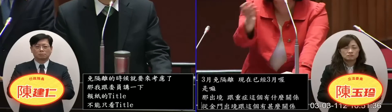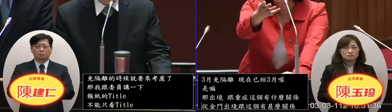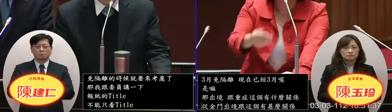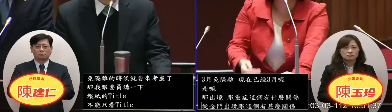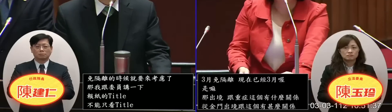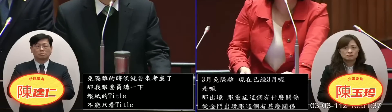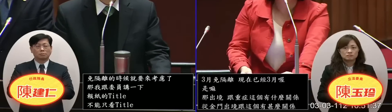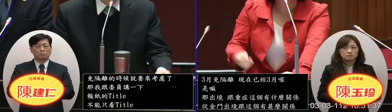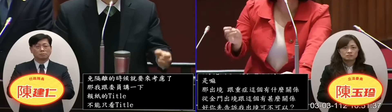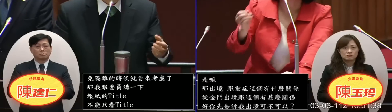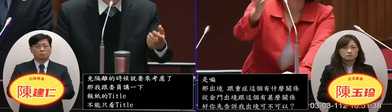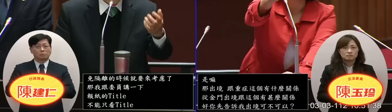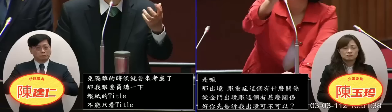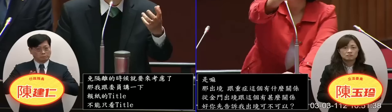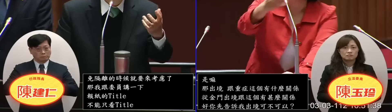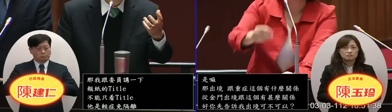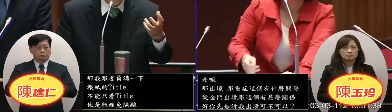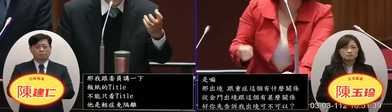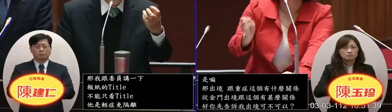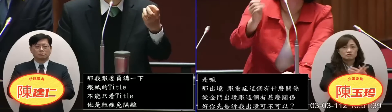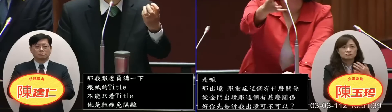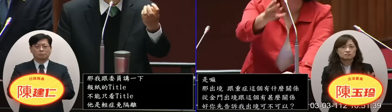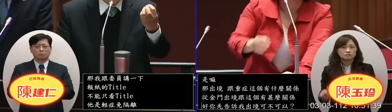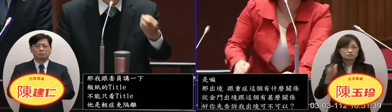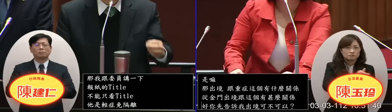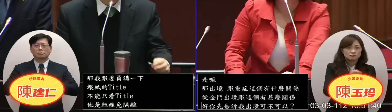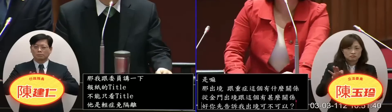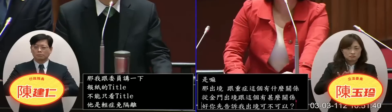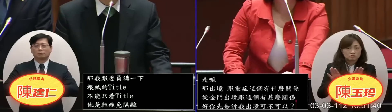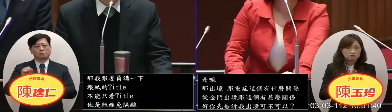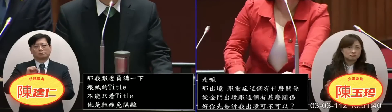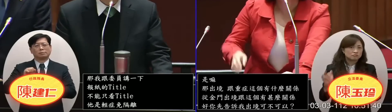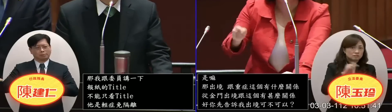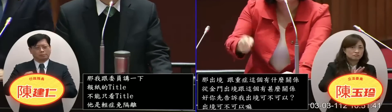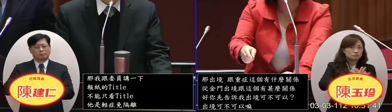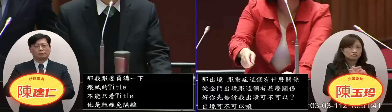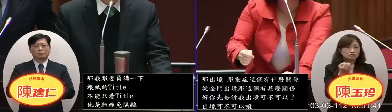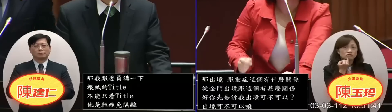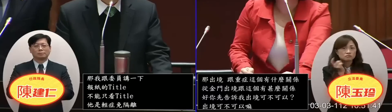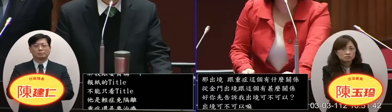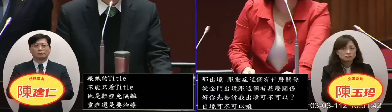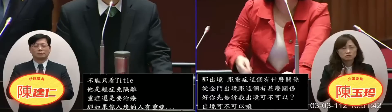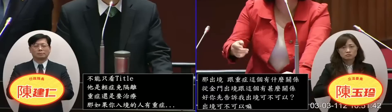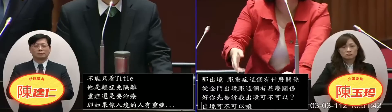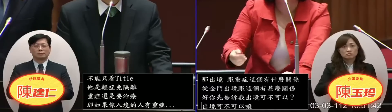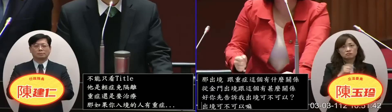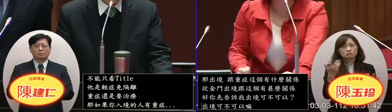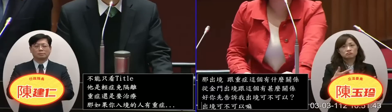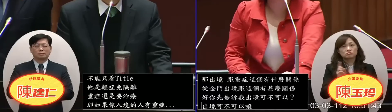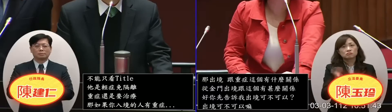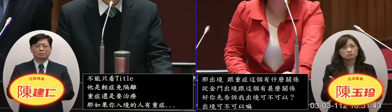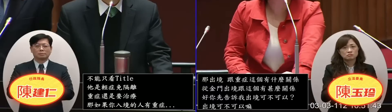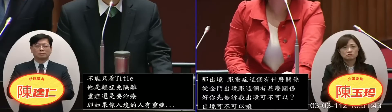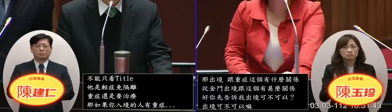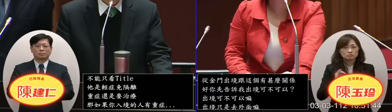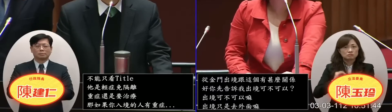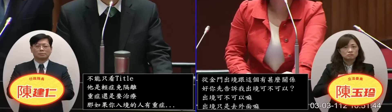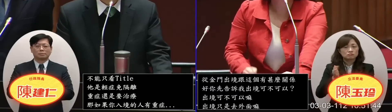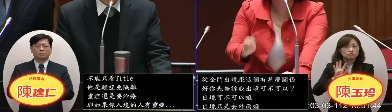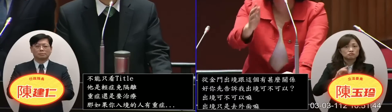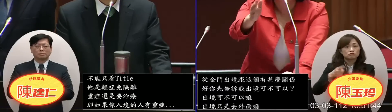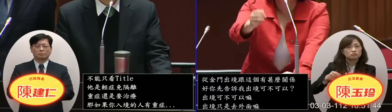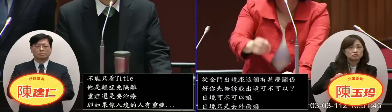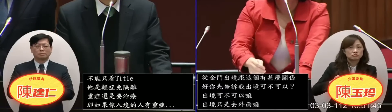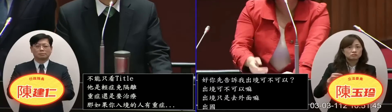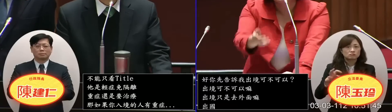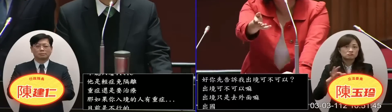出境可不可以嘛？出境是去外面嘛？出国嘛？ 目前是不行的。 对啊，那有什么问题？跟医疗量人有什么问题？